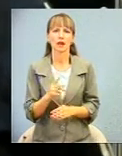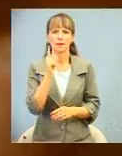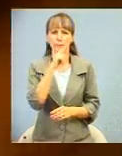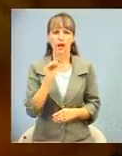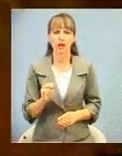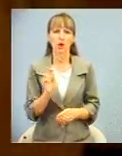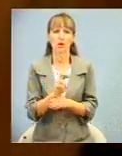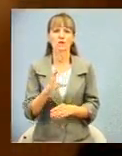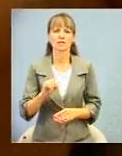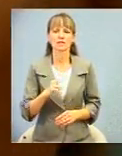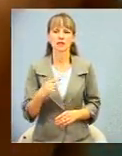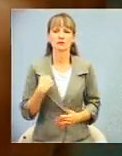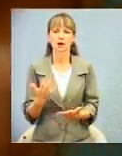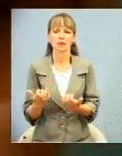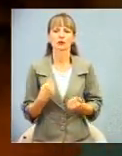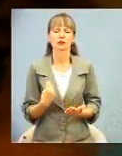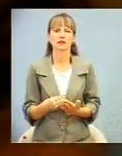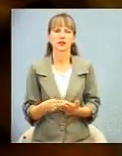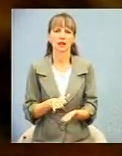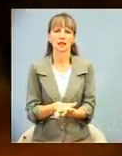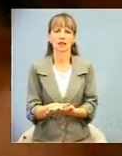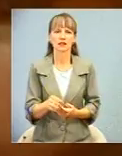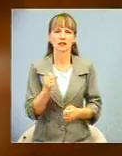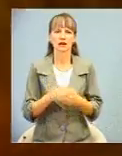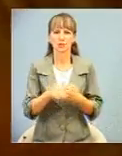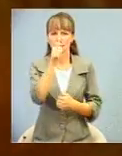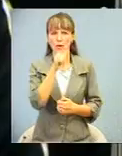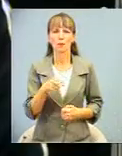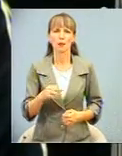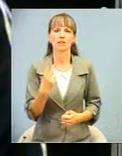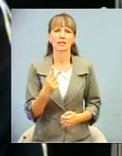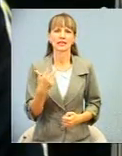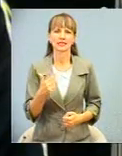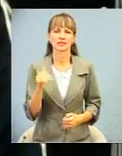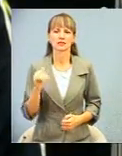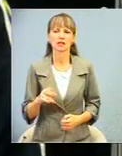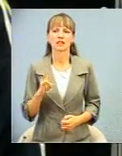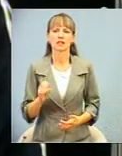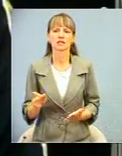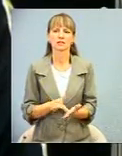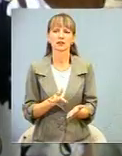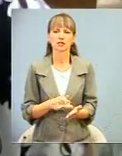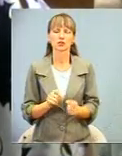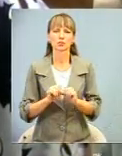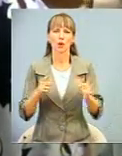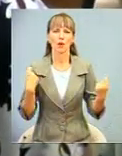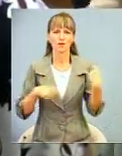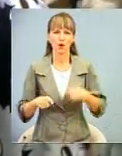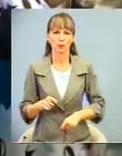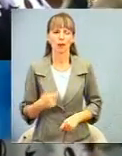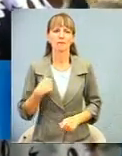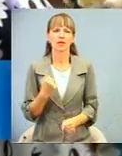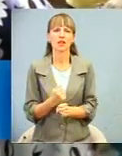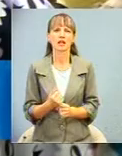Садик ходит. Получаем деньги, тратим каждый месяц по 2-3 тысячи. На тетради, на школьную форму. Мы